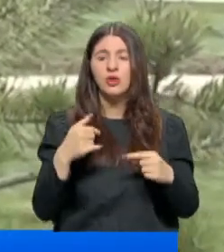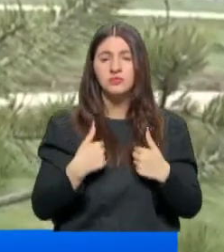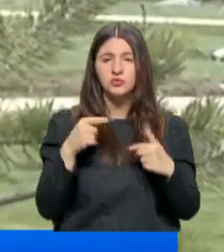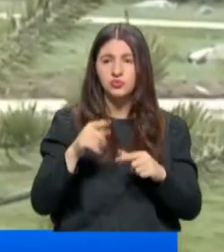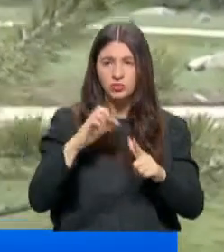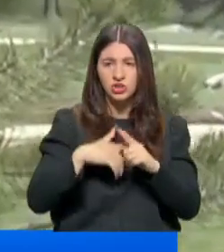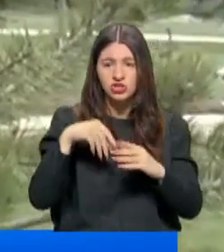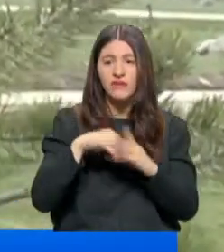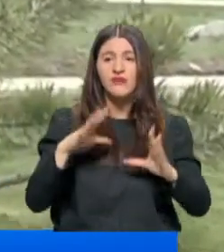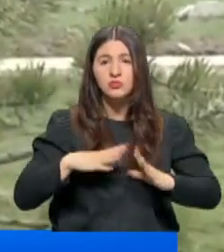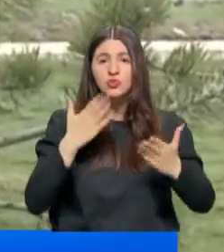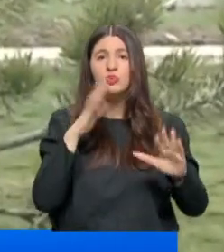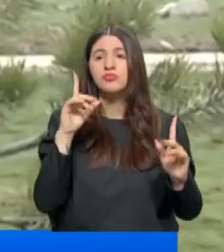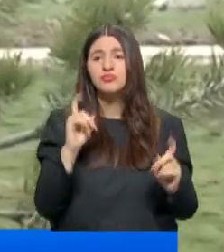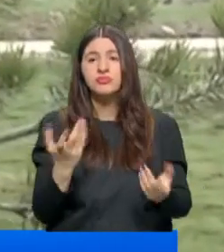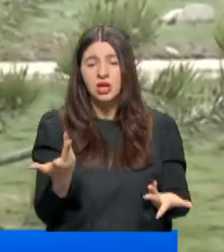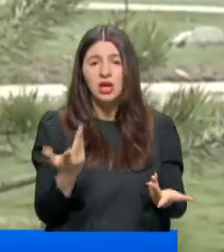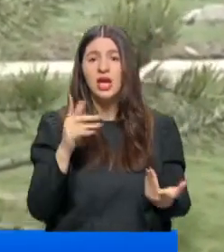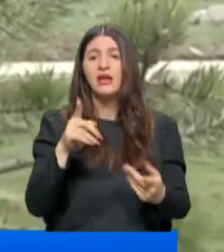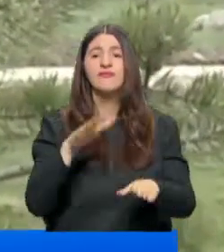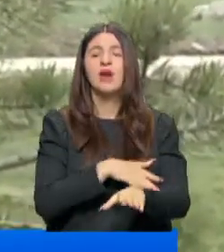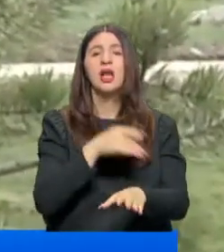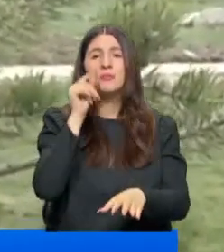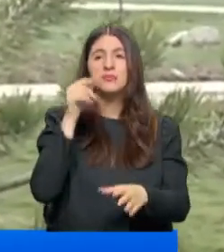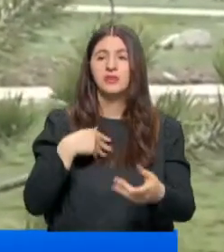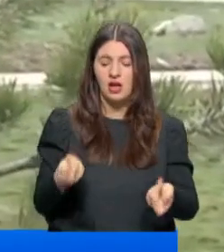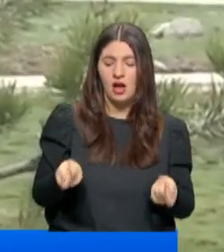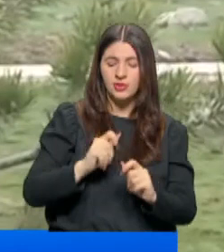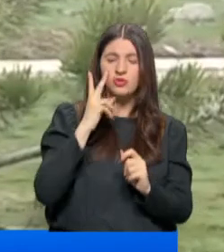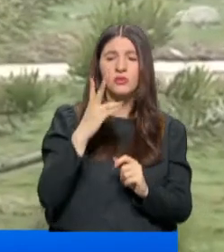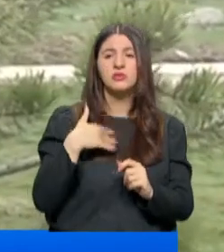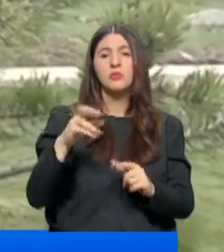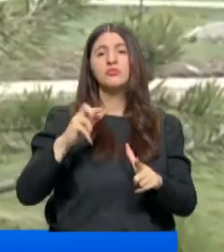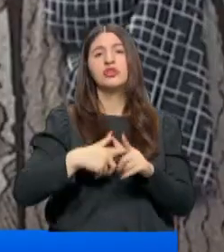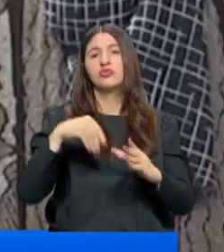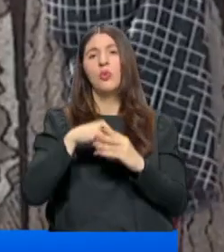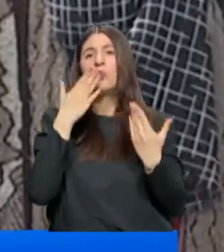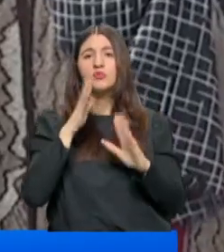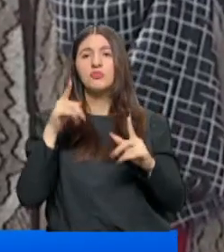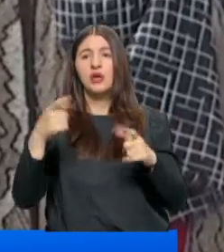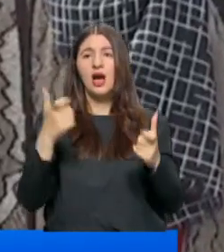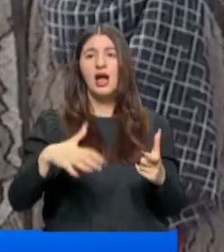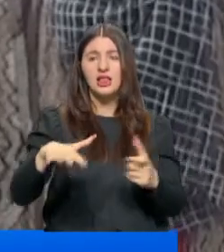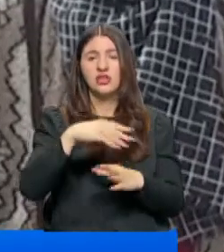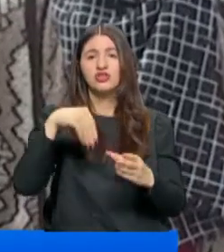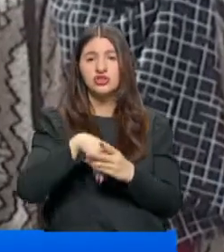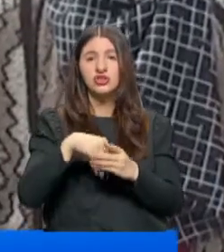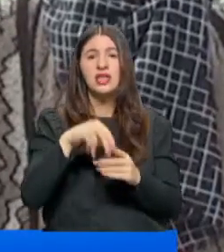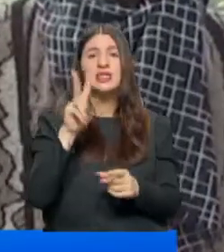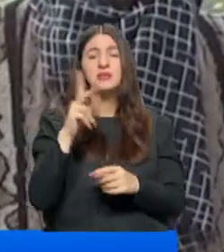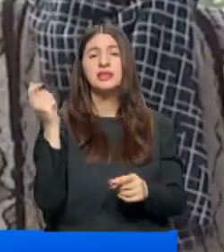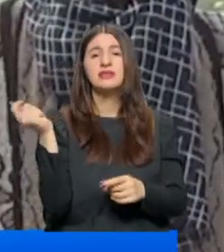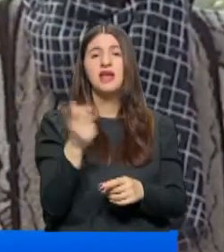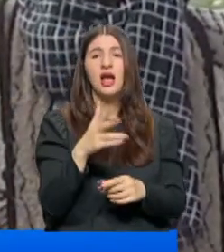bu proje içerisinde var mıyız, yok muyuz? Yani demek ki vali bey bizi kapattığına göre herhalde biz bu proje içinde yokuz. Bu alan içerisinde 20